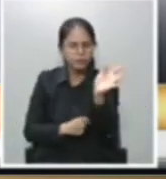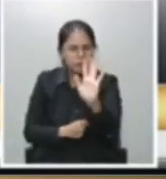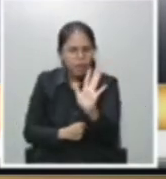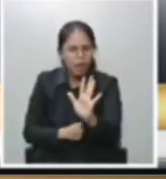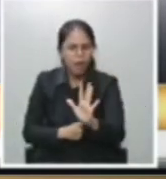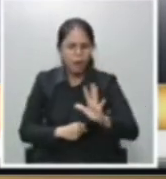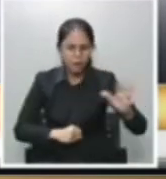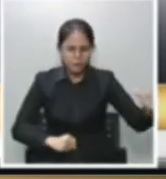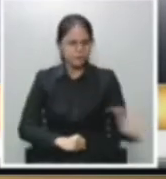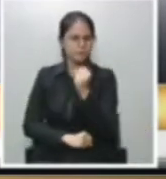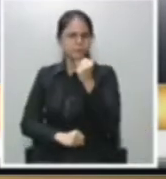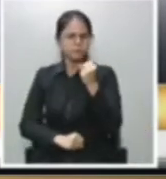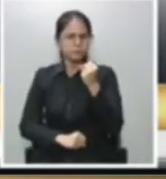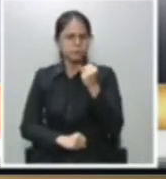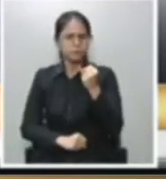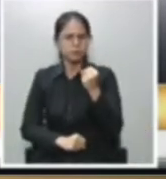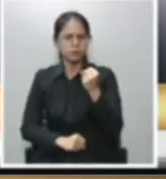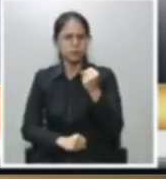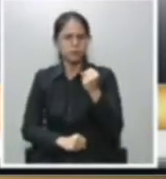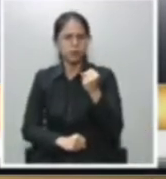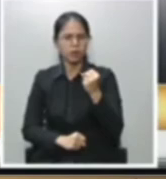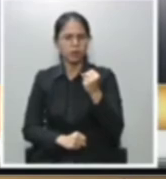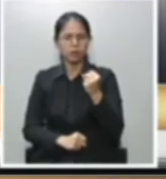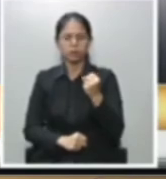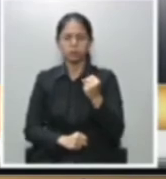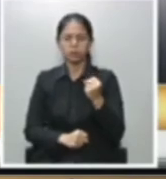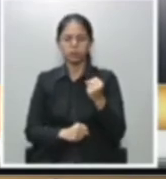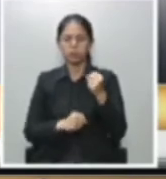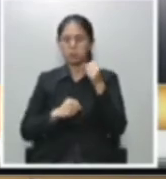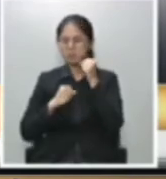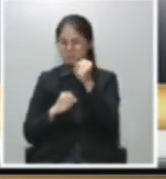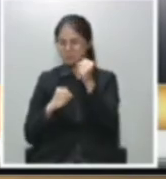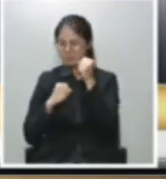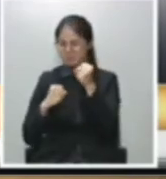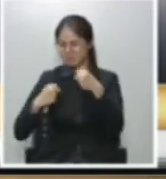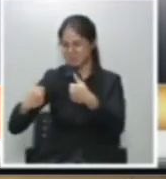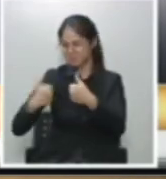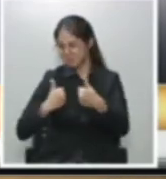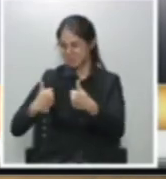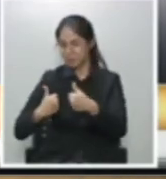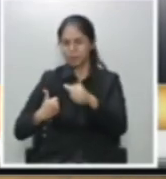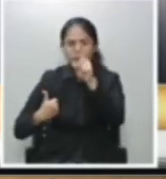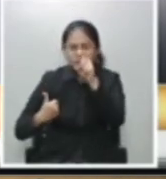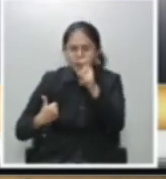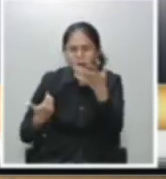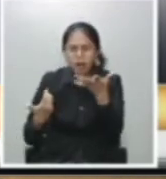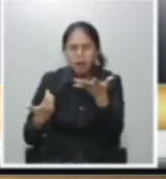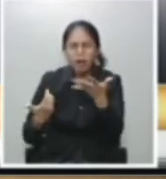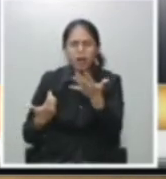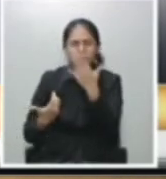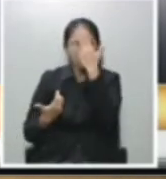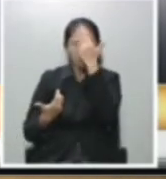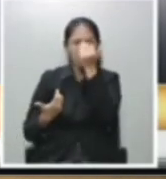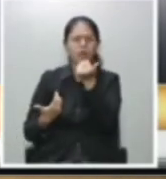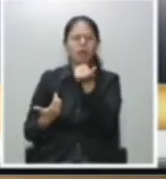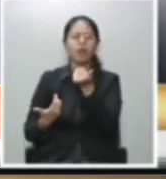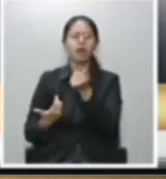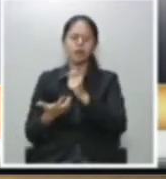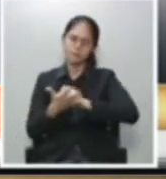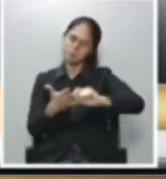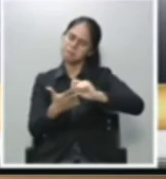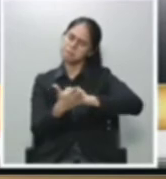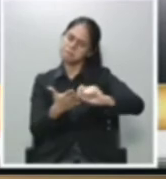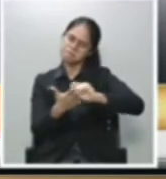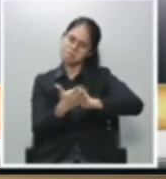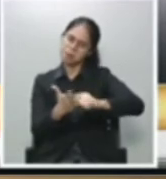พอยึดอำนาจไม่มีปฏิกิริยาการต่อสู้กับเผด็จการเลยก็ต้องเขียนให้เ